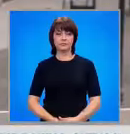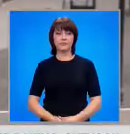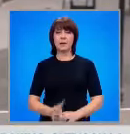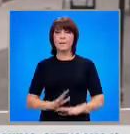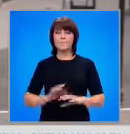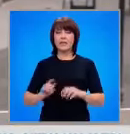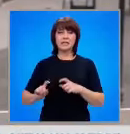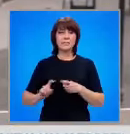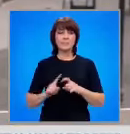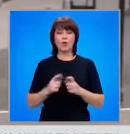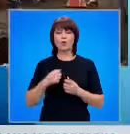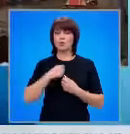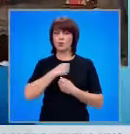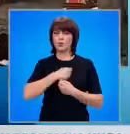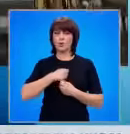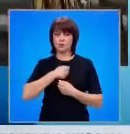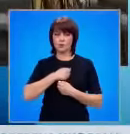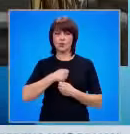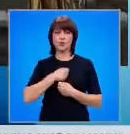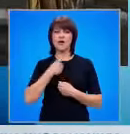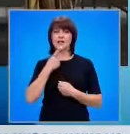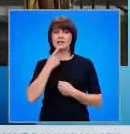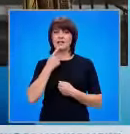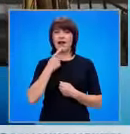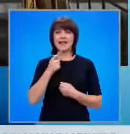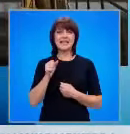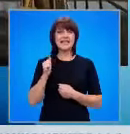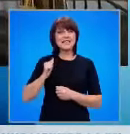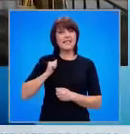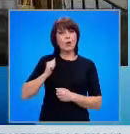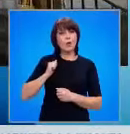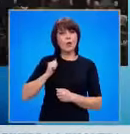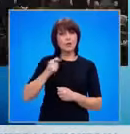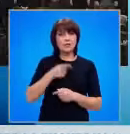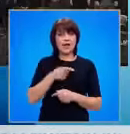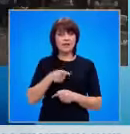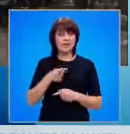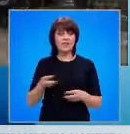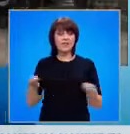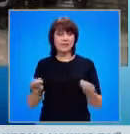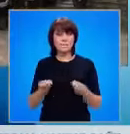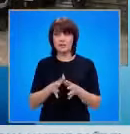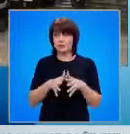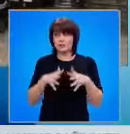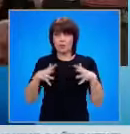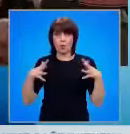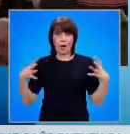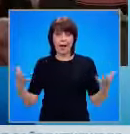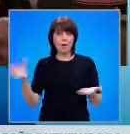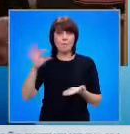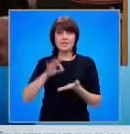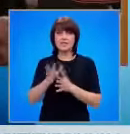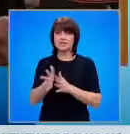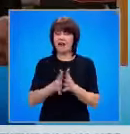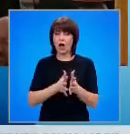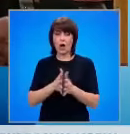Безспорно, изключително трудно е било гарантирането на сигурността по време на събитие от този мащаб, на което присъстват толкова много хора, които сами по